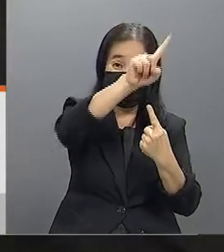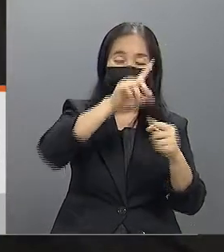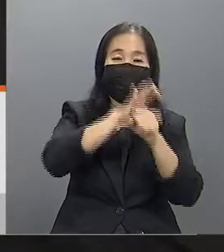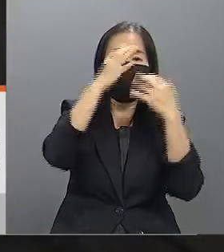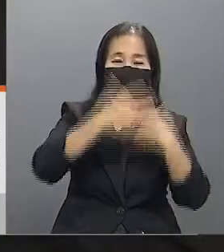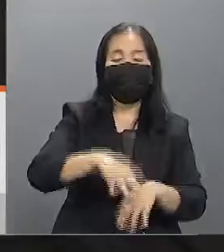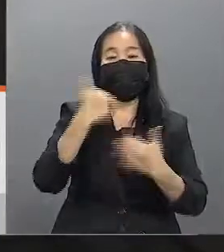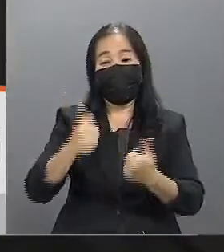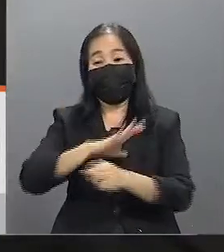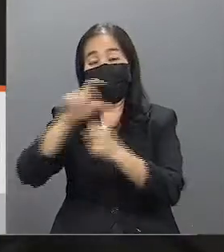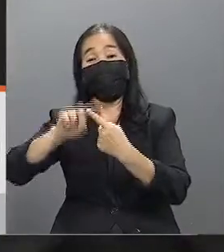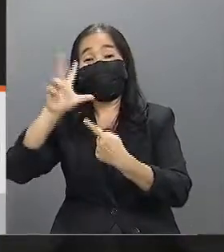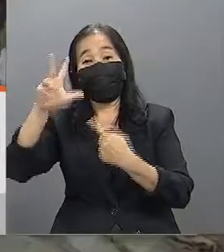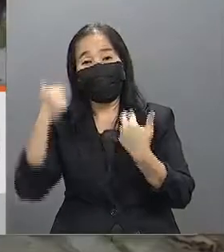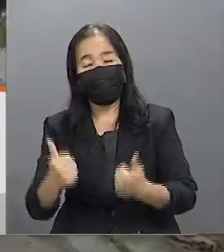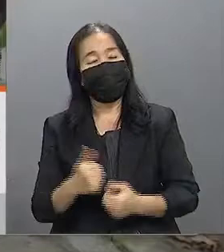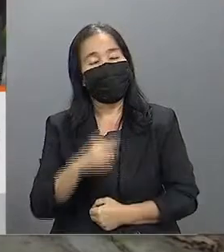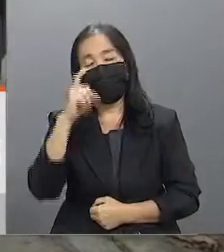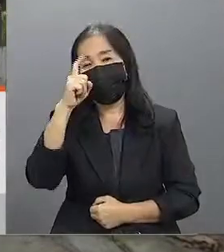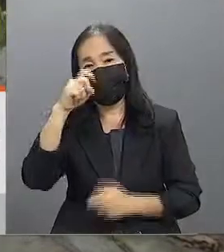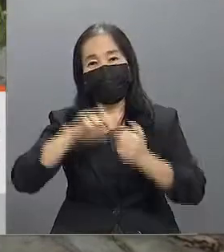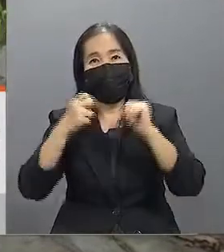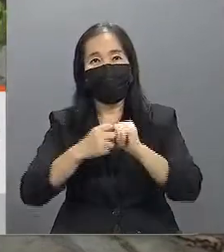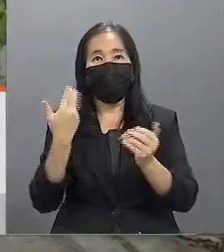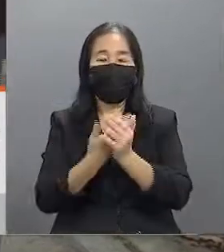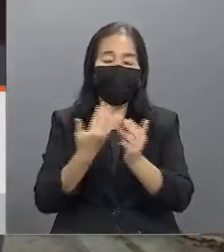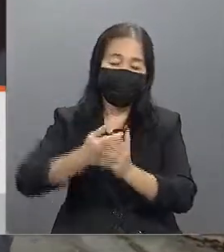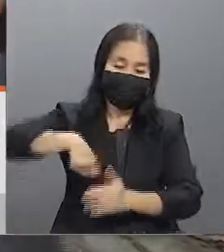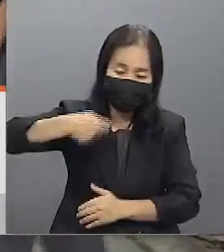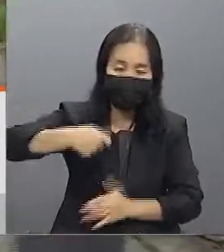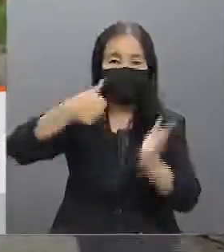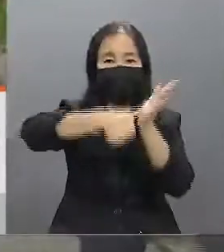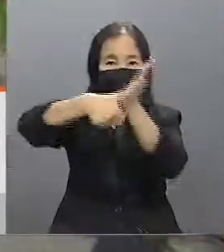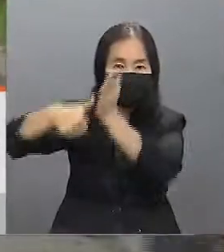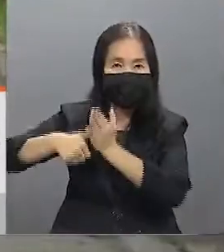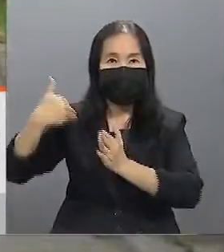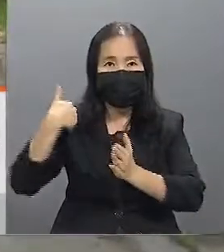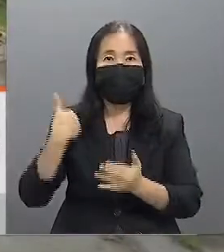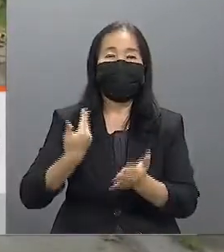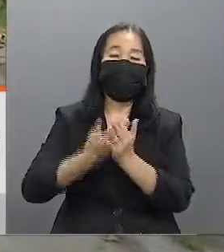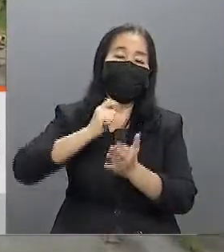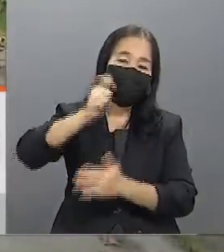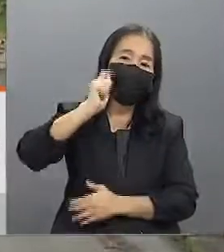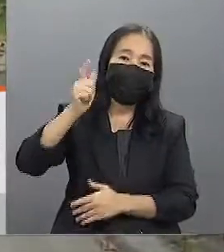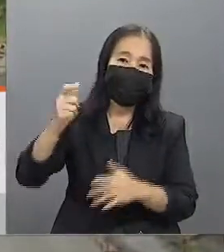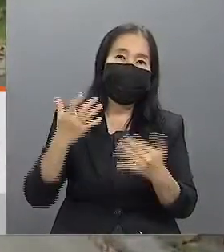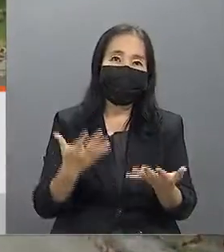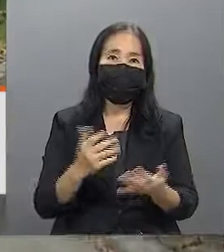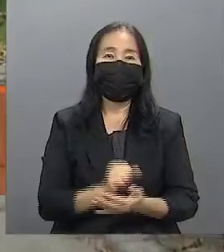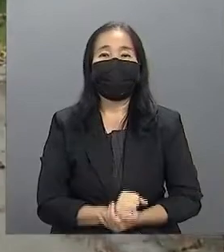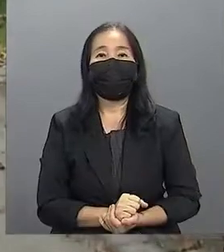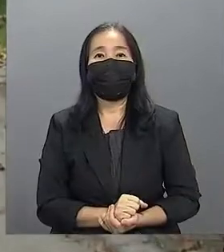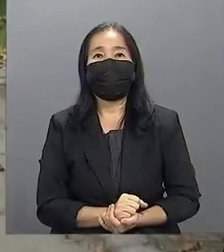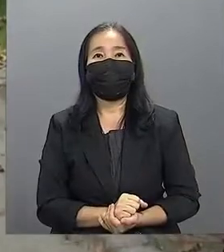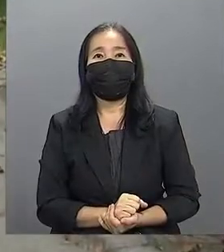ถือว่าหนักสุดซึ่งมีค่าใช้จ่ายและหนี้สินที่ยังต้องส่งเหมือนเดิมมีหลายๆคนไม่